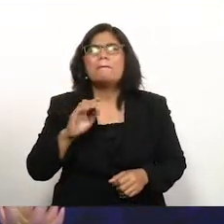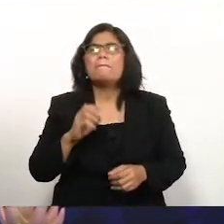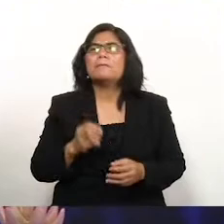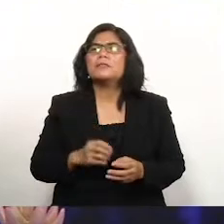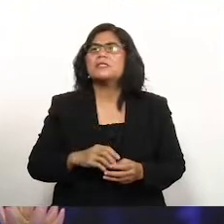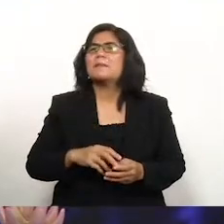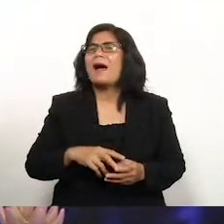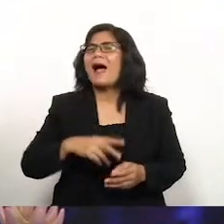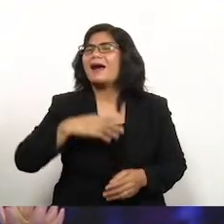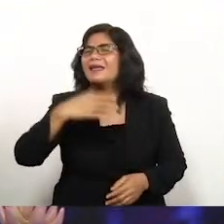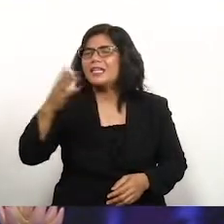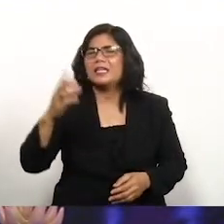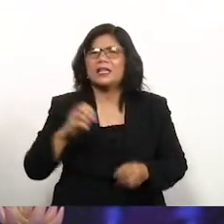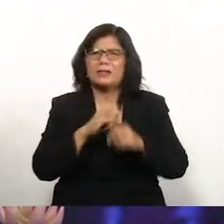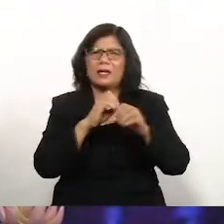ya